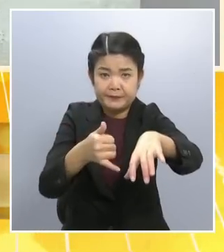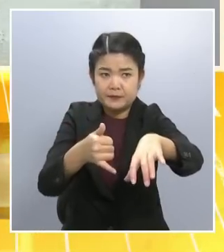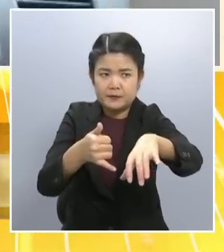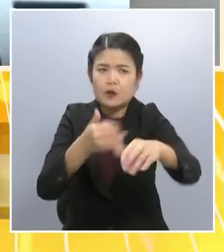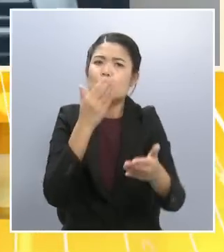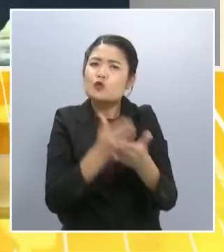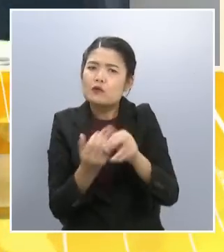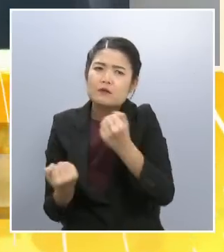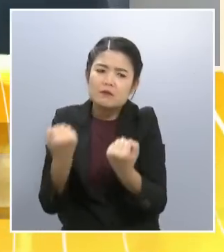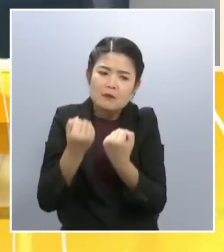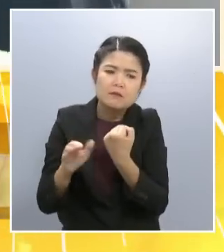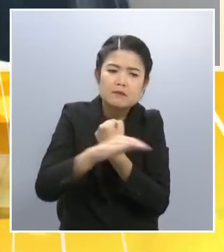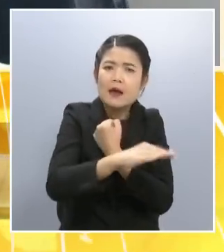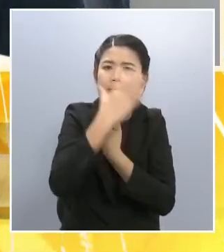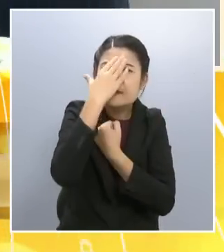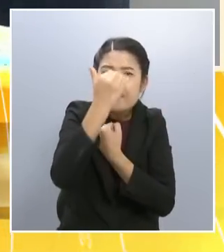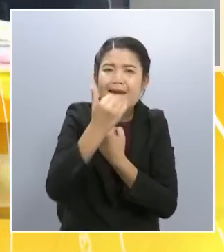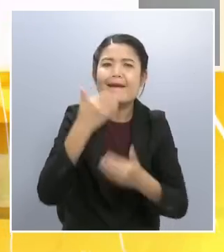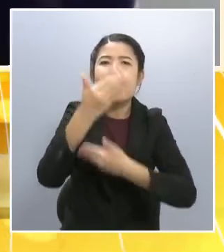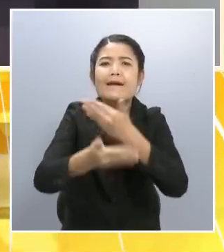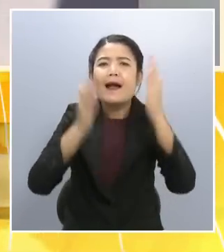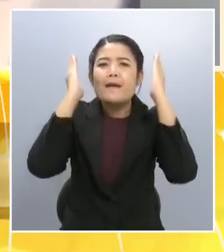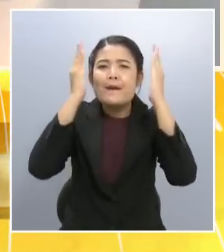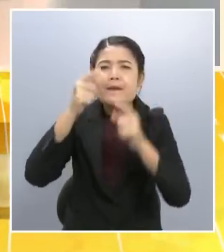นี่ท่านผู้ชมนี่ๆๆอ่ะ